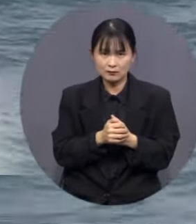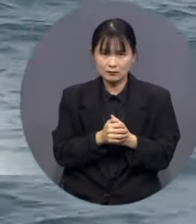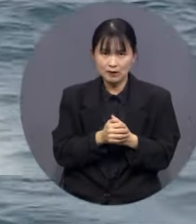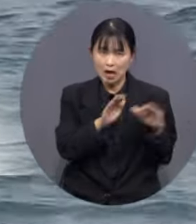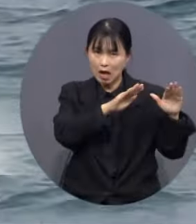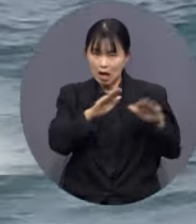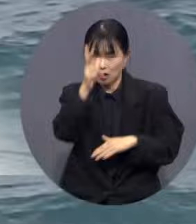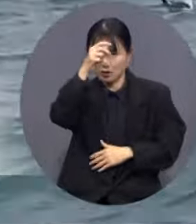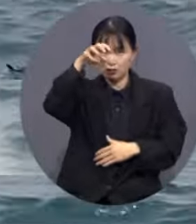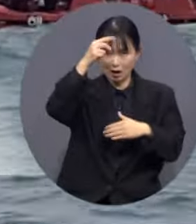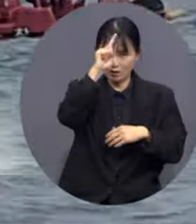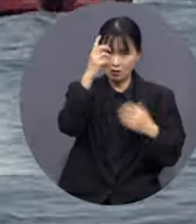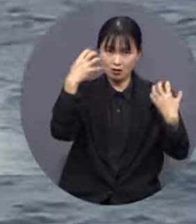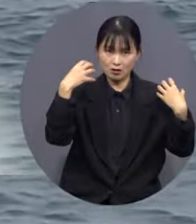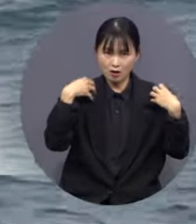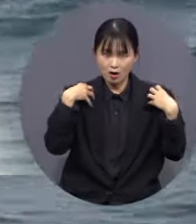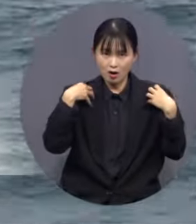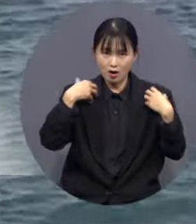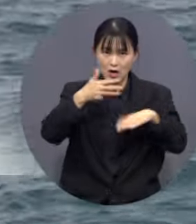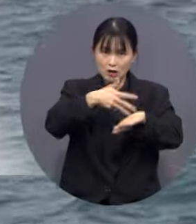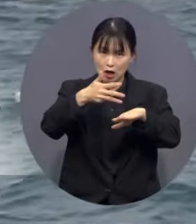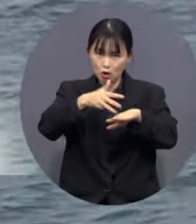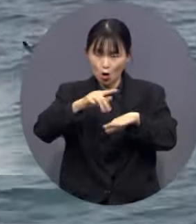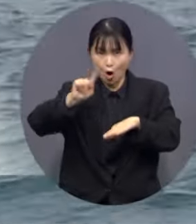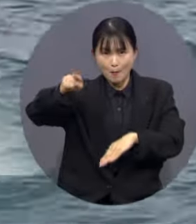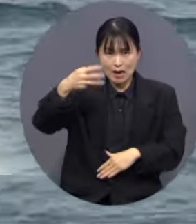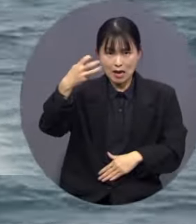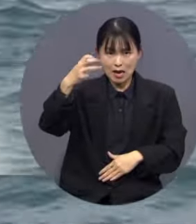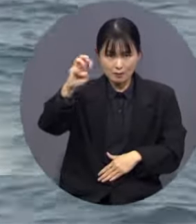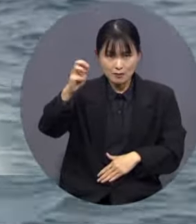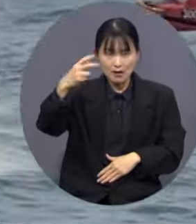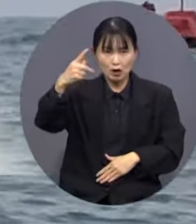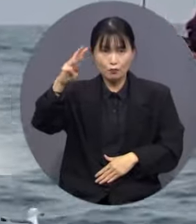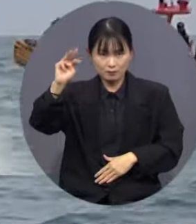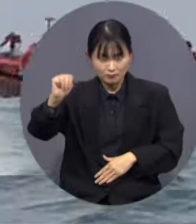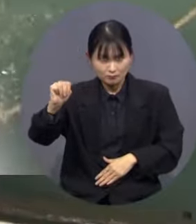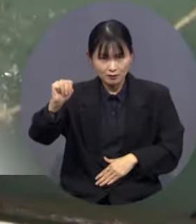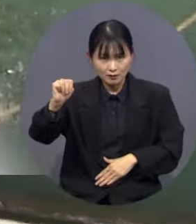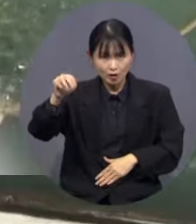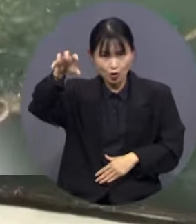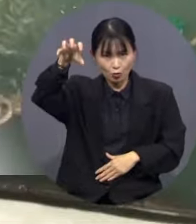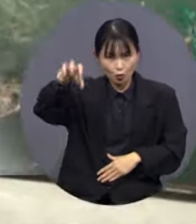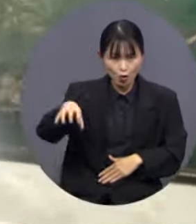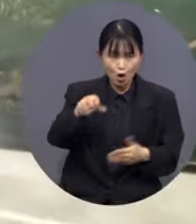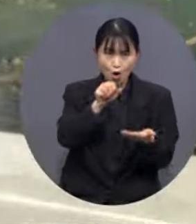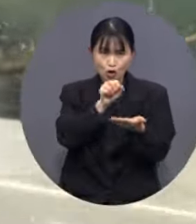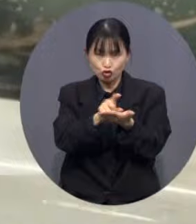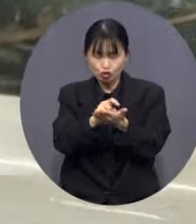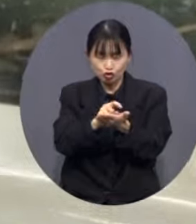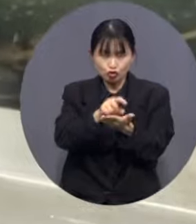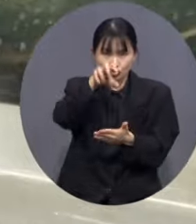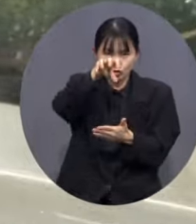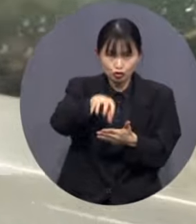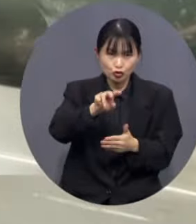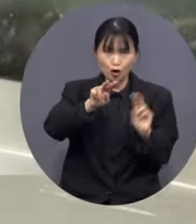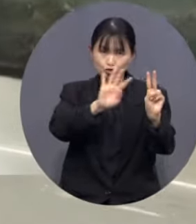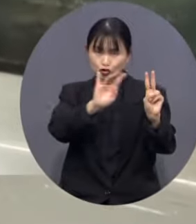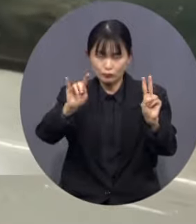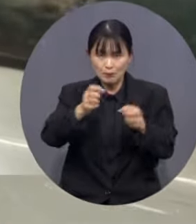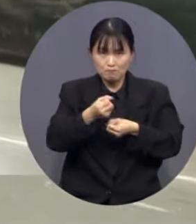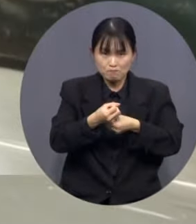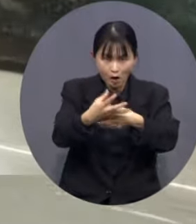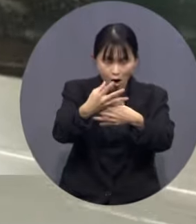해양경찰청에 따르면 어제 오후 차기도 남서쪽 130km 바다에서 축구장 면적 2배가 넘는 길이